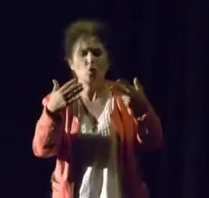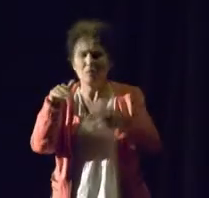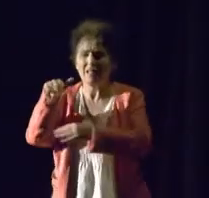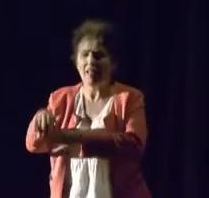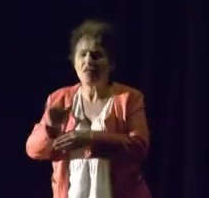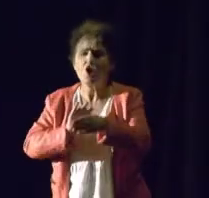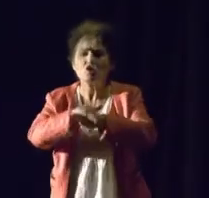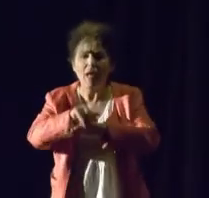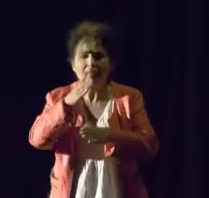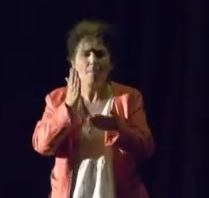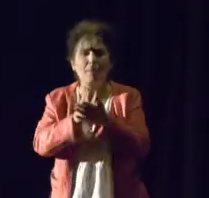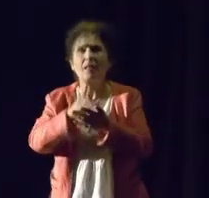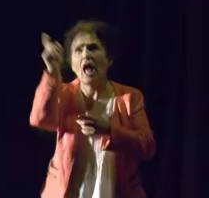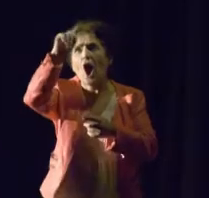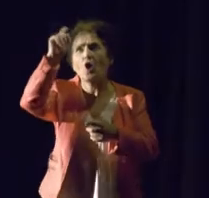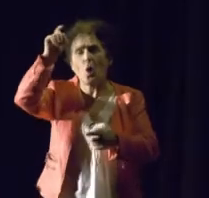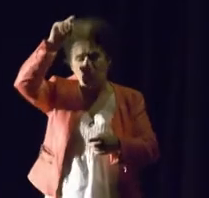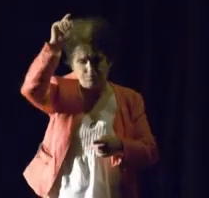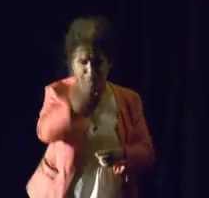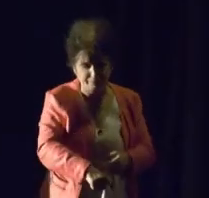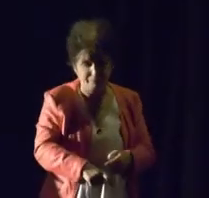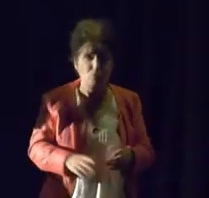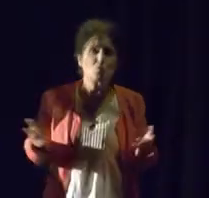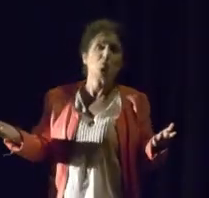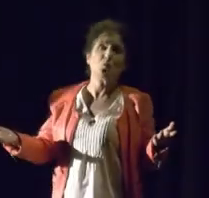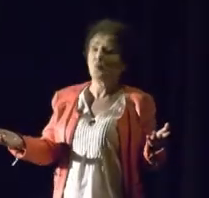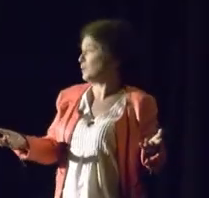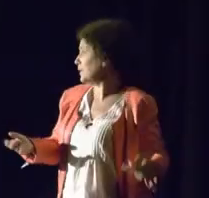шанси да биде удрена од гром. Прилично утешно е, нели?